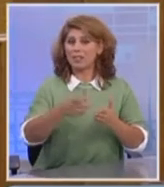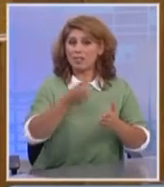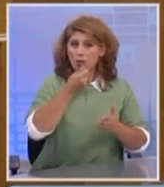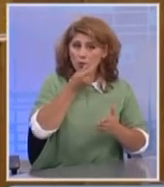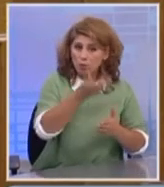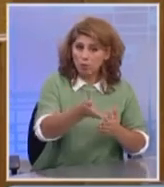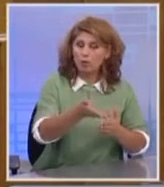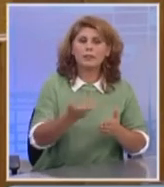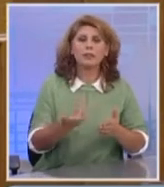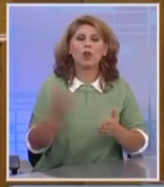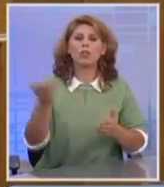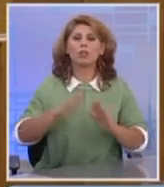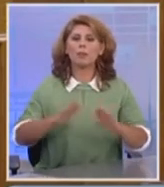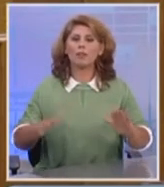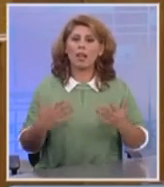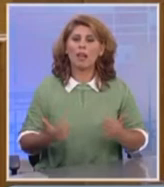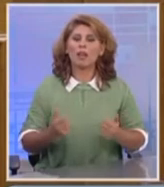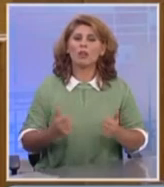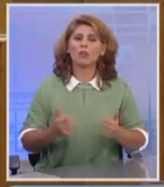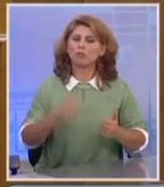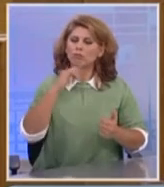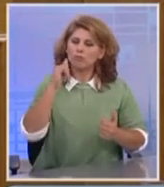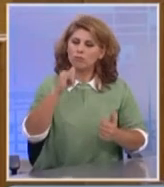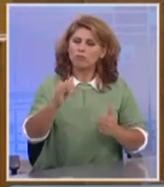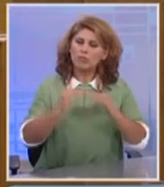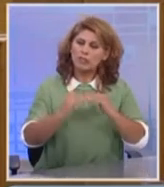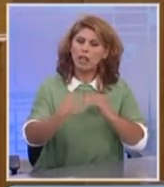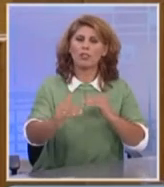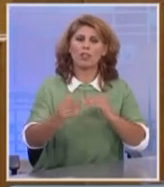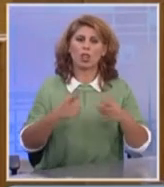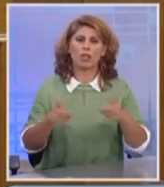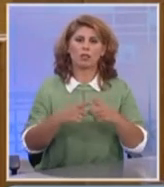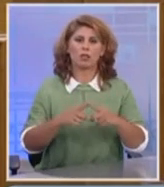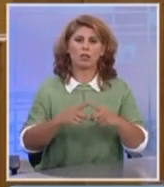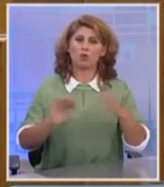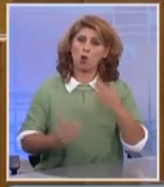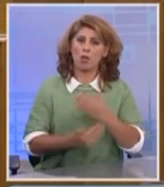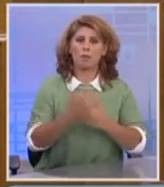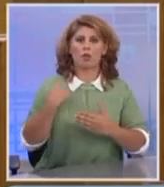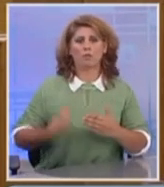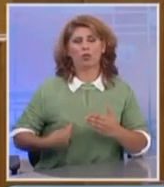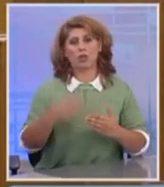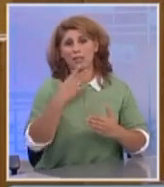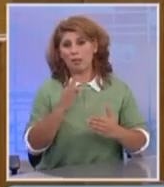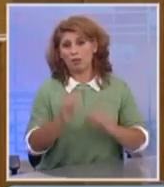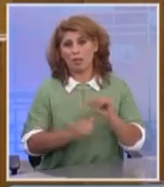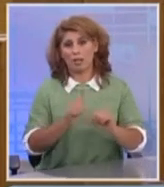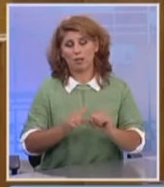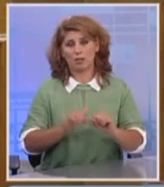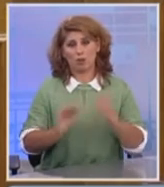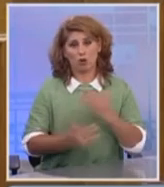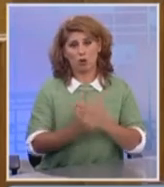είναι όταν τα παιδιά έχουν σταθερό δάσκαλο στο ολοήμερο δημοτικό. Γι' αυτό μετατρέπεται το